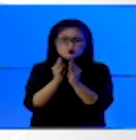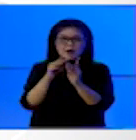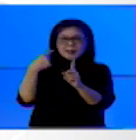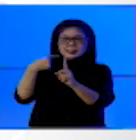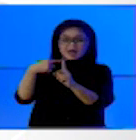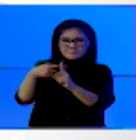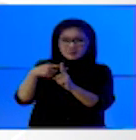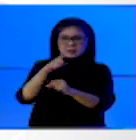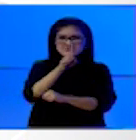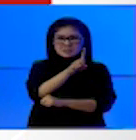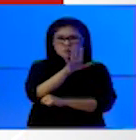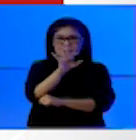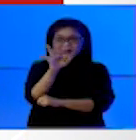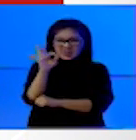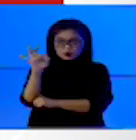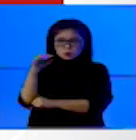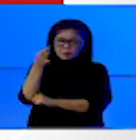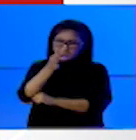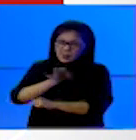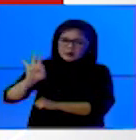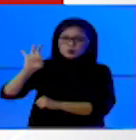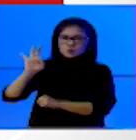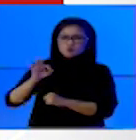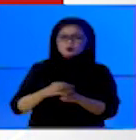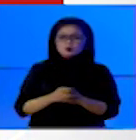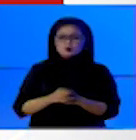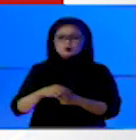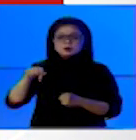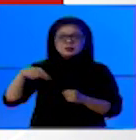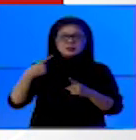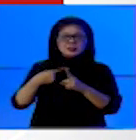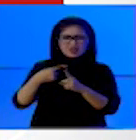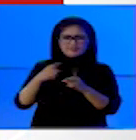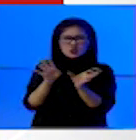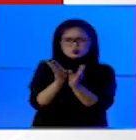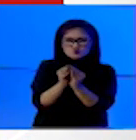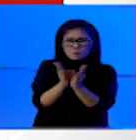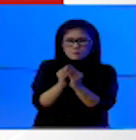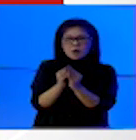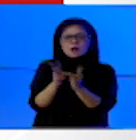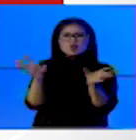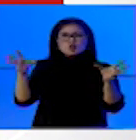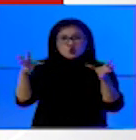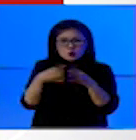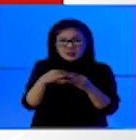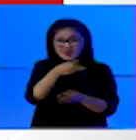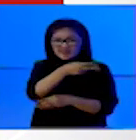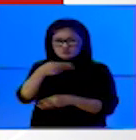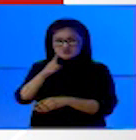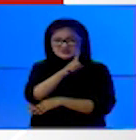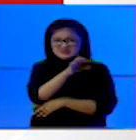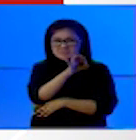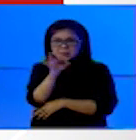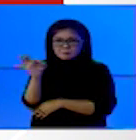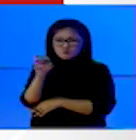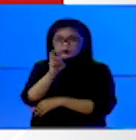dari 1.500 kasus. Dengan pertambahan ini, total kasus COVID-19 di Indonesia mencapai